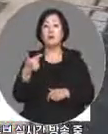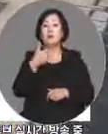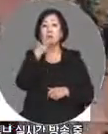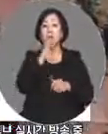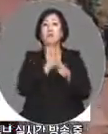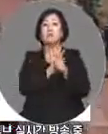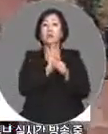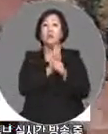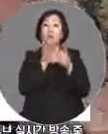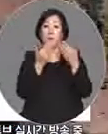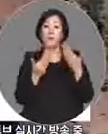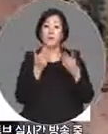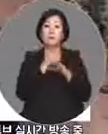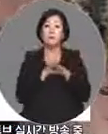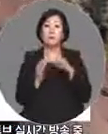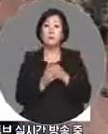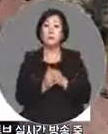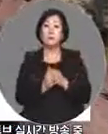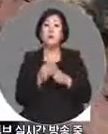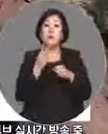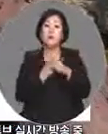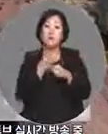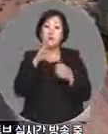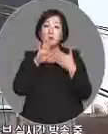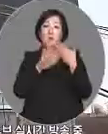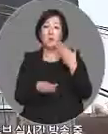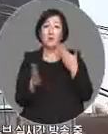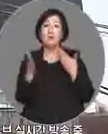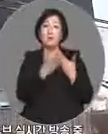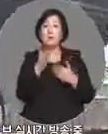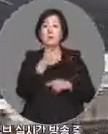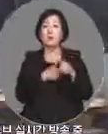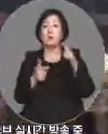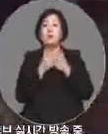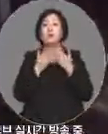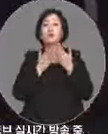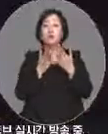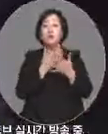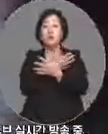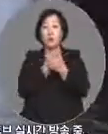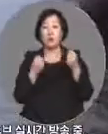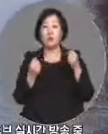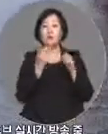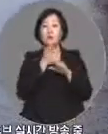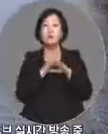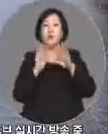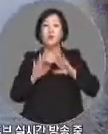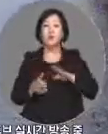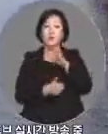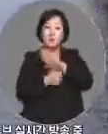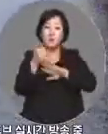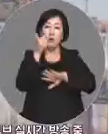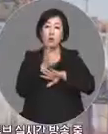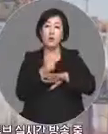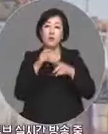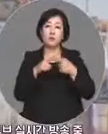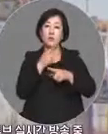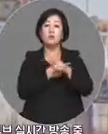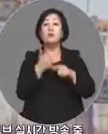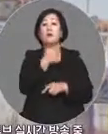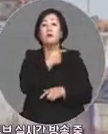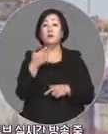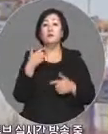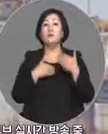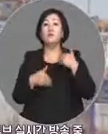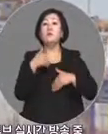있습니다. 재작년 하반기부터 수주 행진을 이어가고 있는 조선업계는 요즘 성과 상승에 또한번 미소 짓고